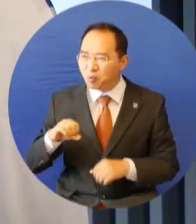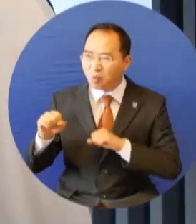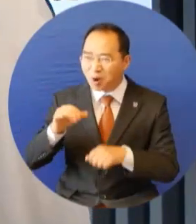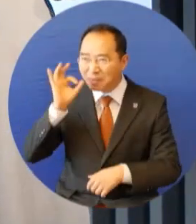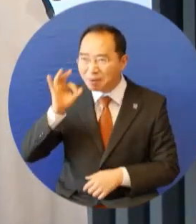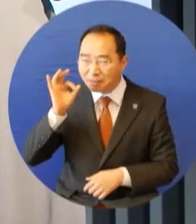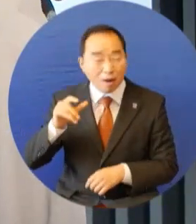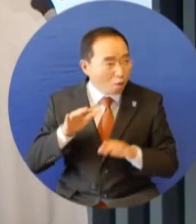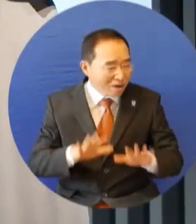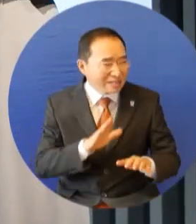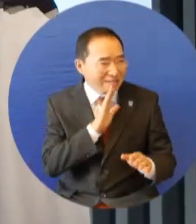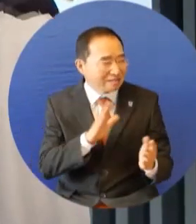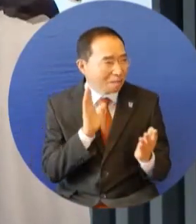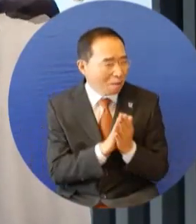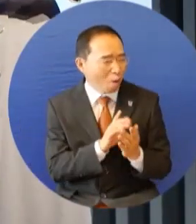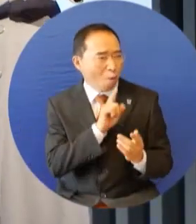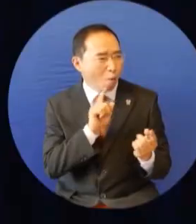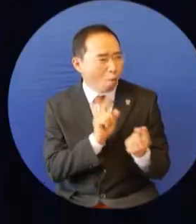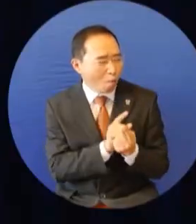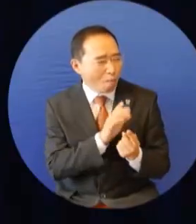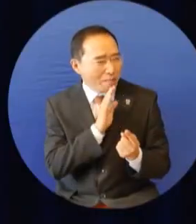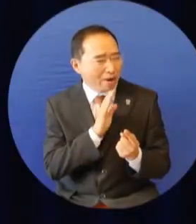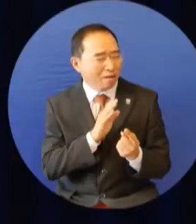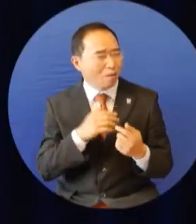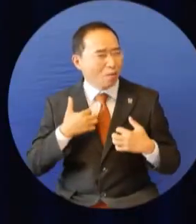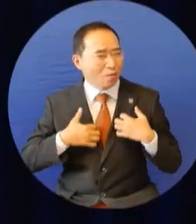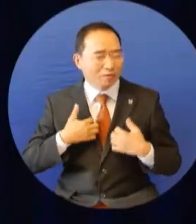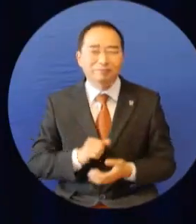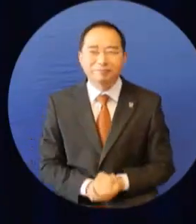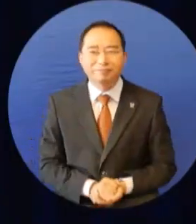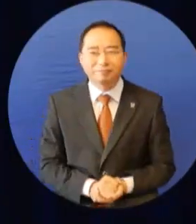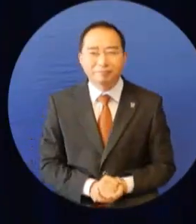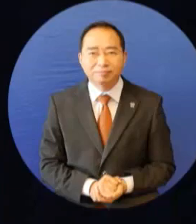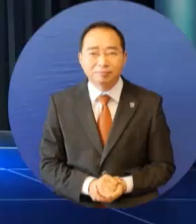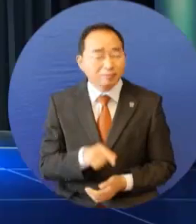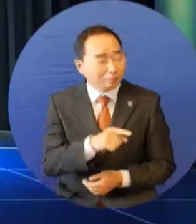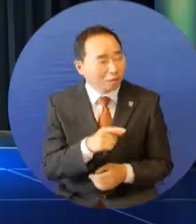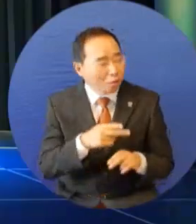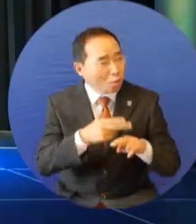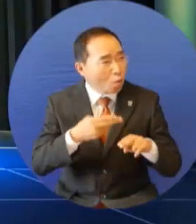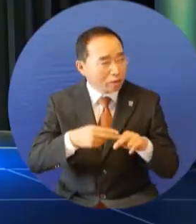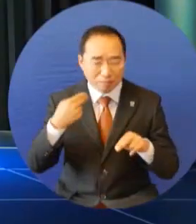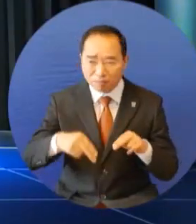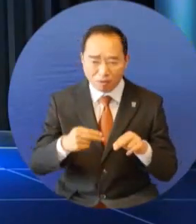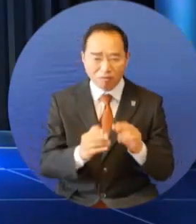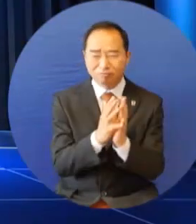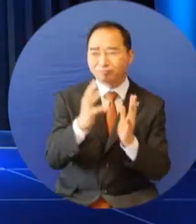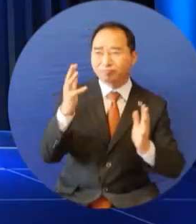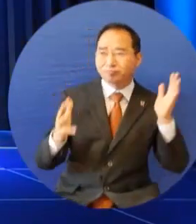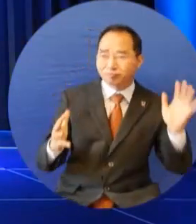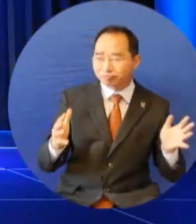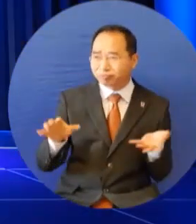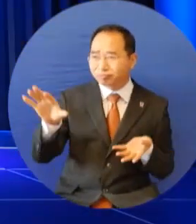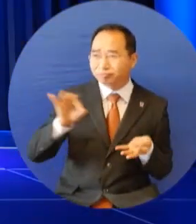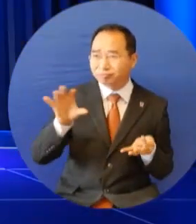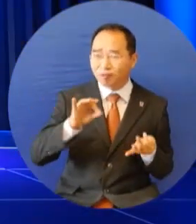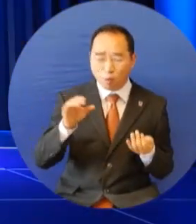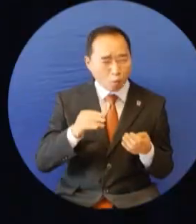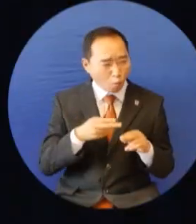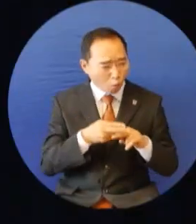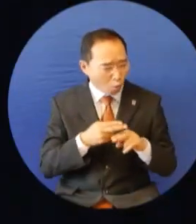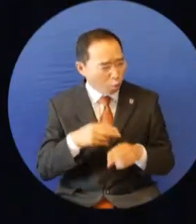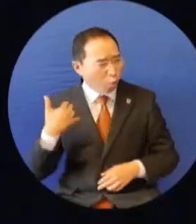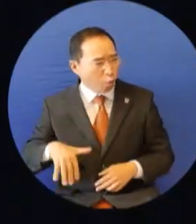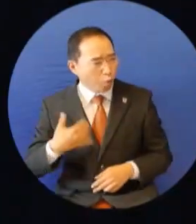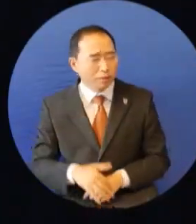그 다큐멘터리에서 그냥 들에 있는 풀로 요리를 하신다는 게 너무너무 놀라웠거든요. 네.